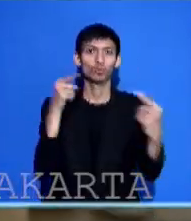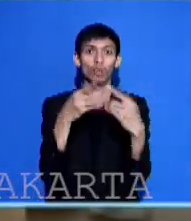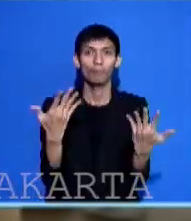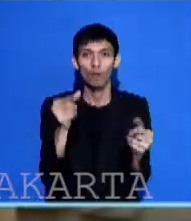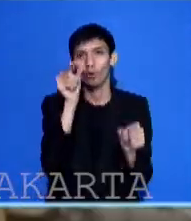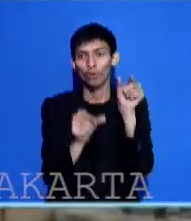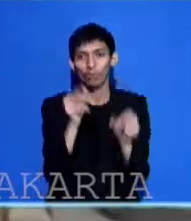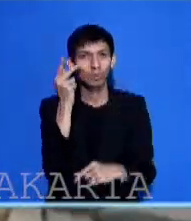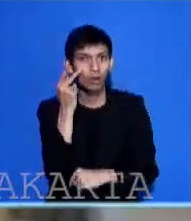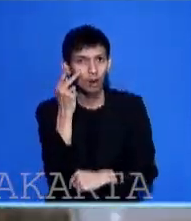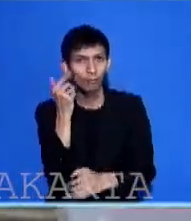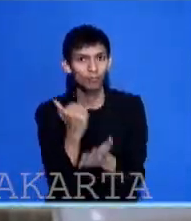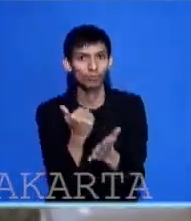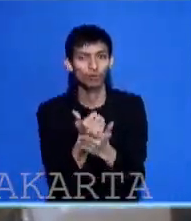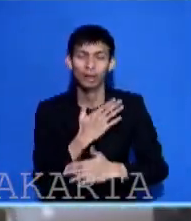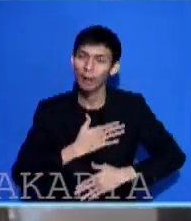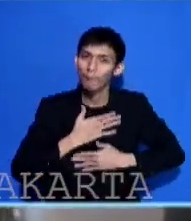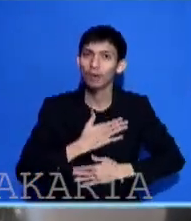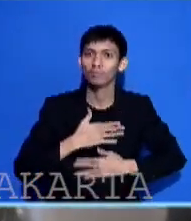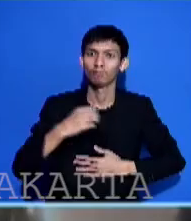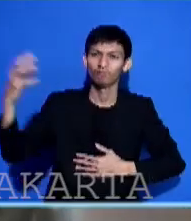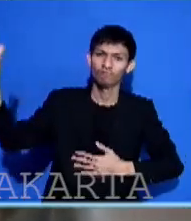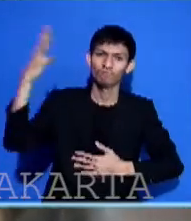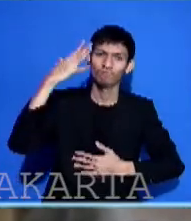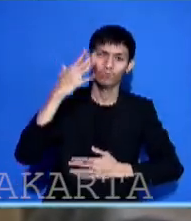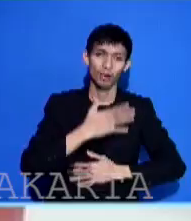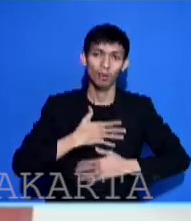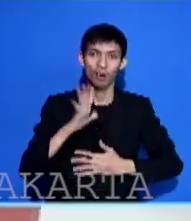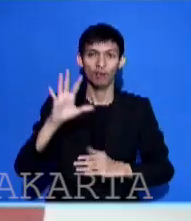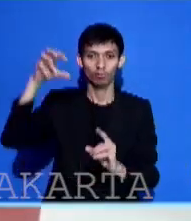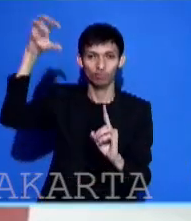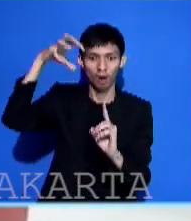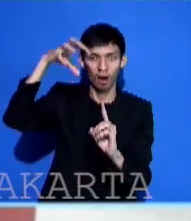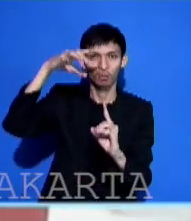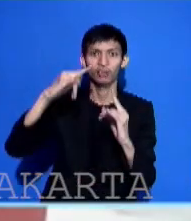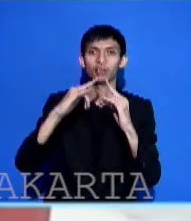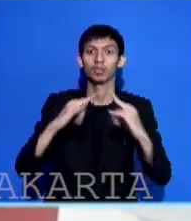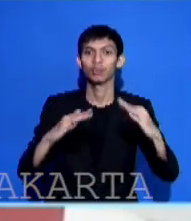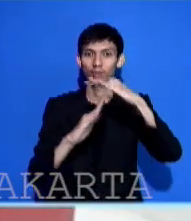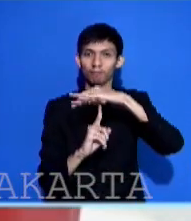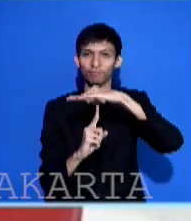retribusi langk nyaman rribusi saking tabuh P